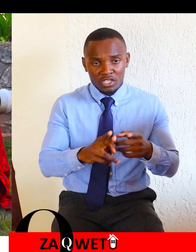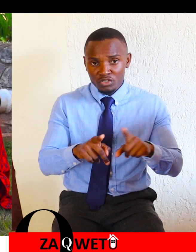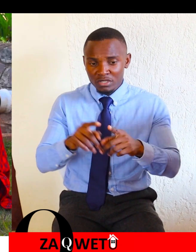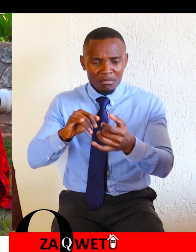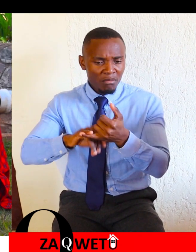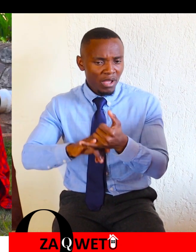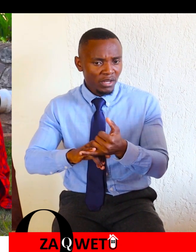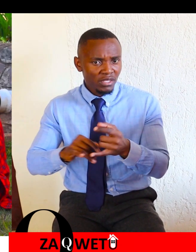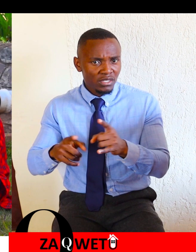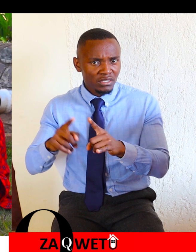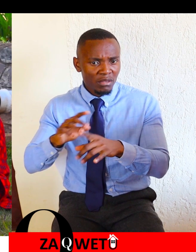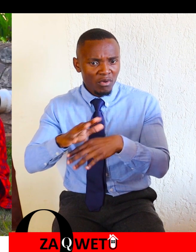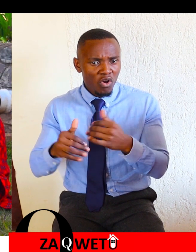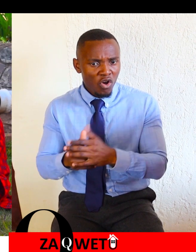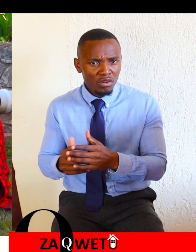marriage,